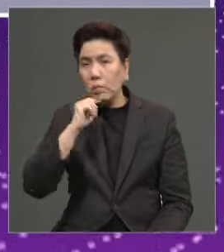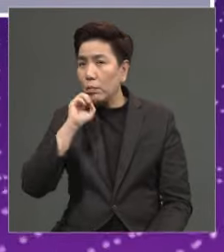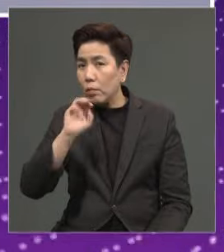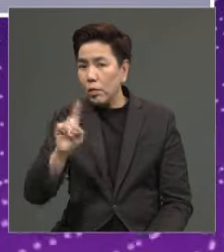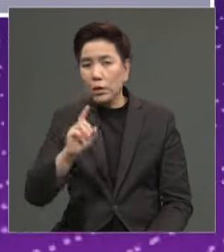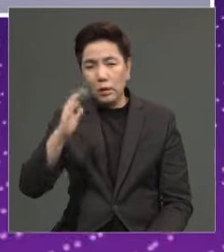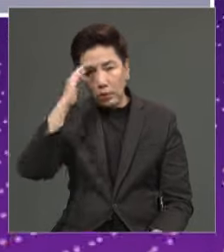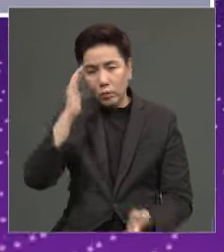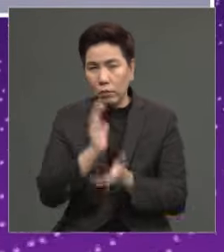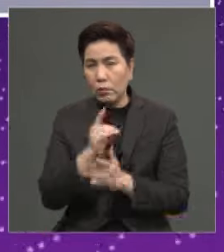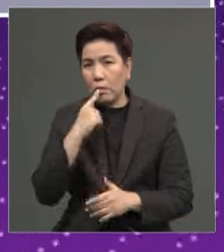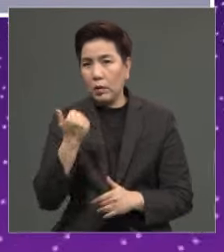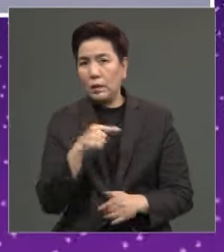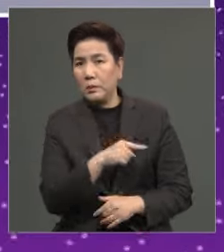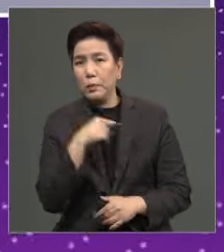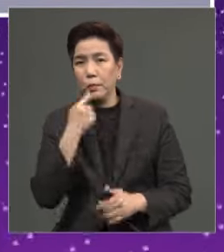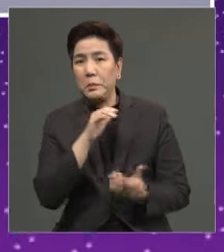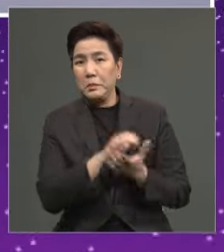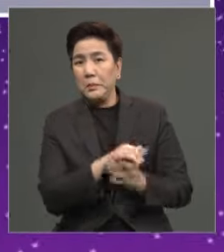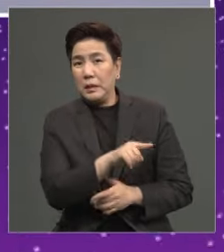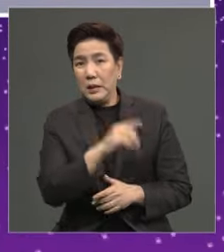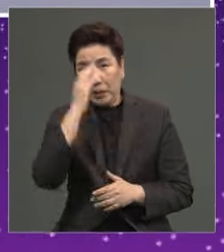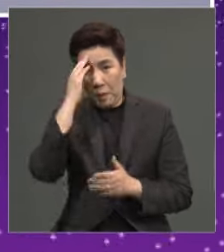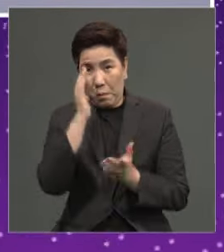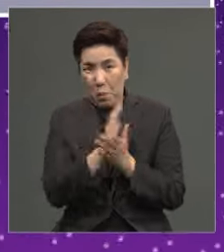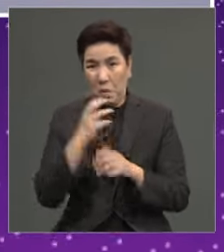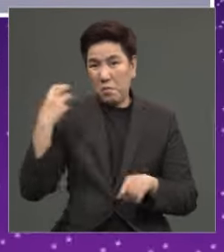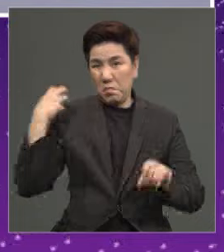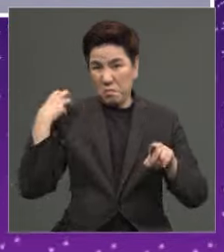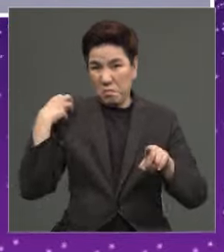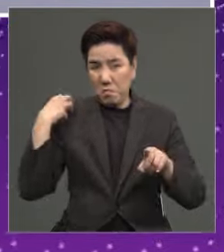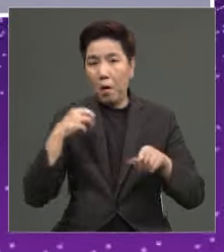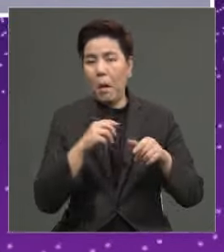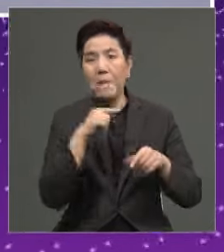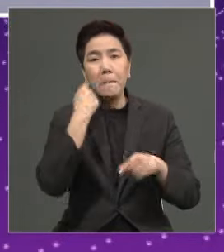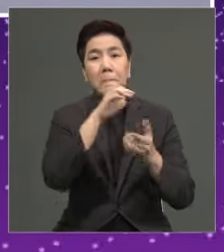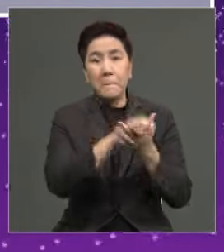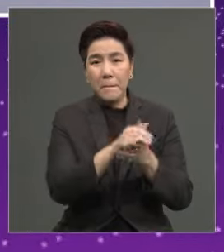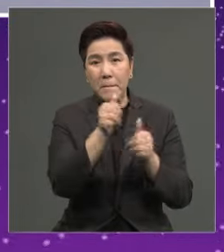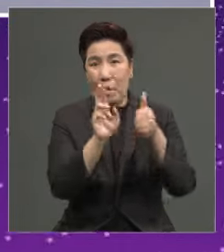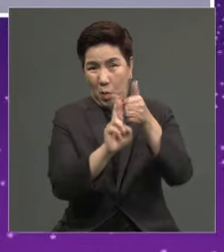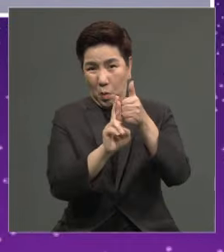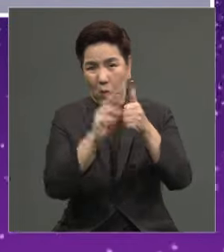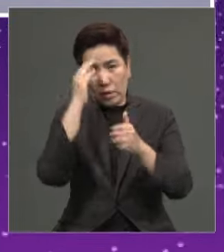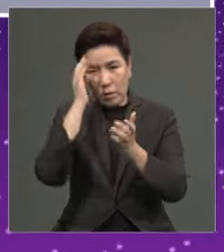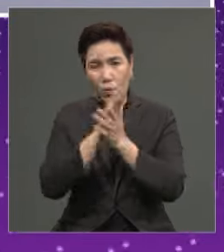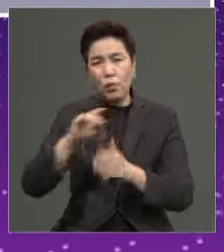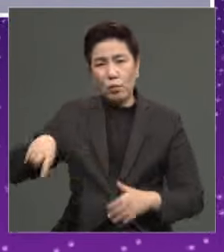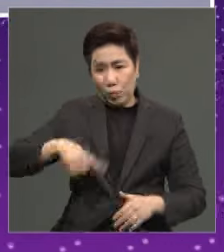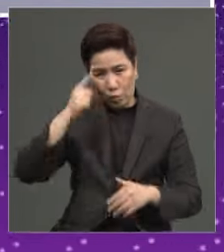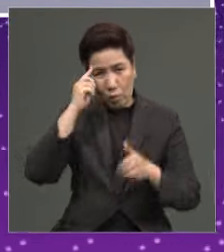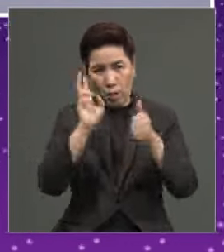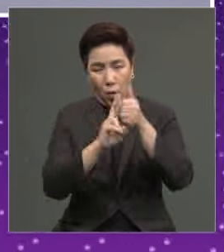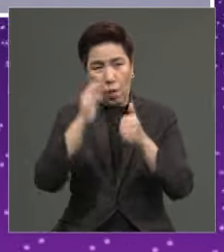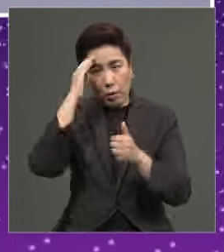ความกับตำรวจบอกว่าโดนภรรยาของอดีตนายพลตำรวจนะจริงๆก็เป็นระดับรองผวตรจริงๆต้องบอกว่าทุกคนก็รู้นะว่าเป็นใคร